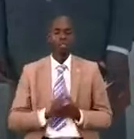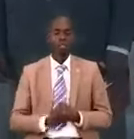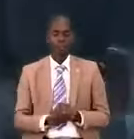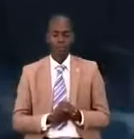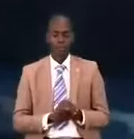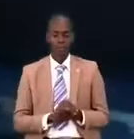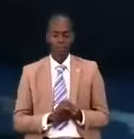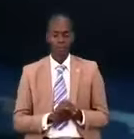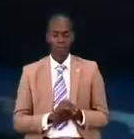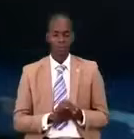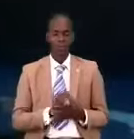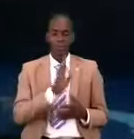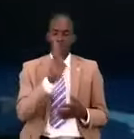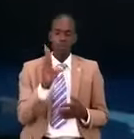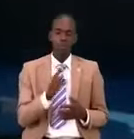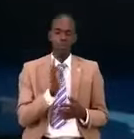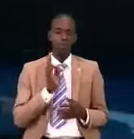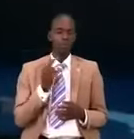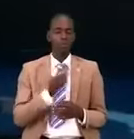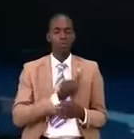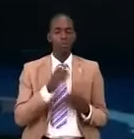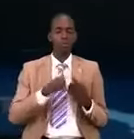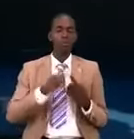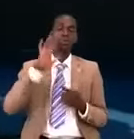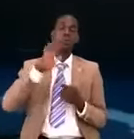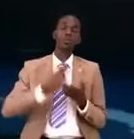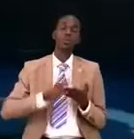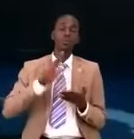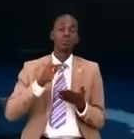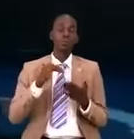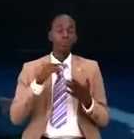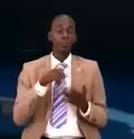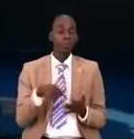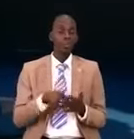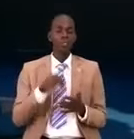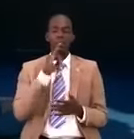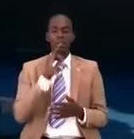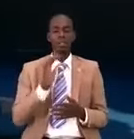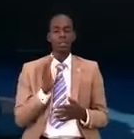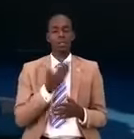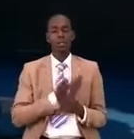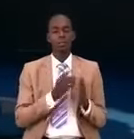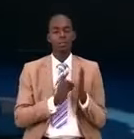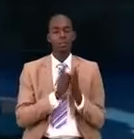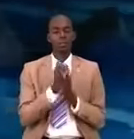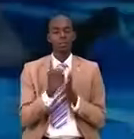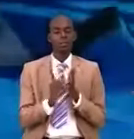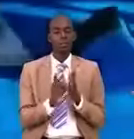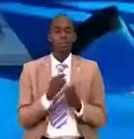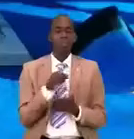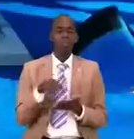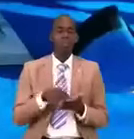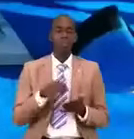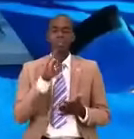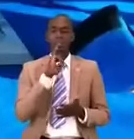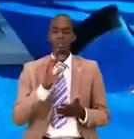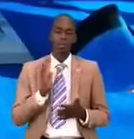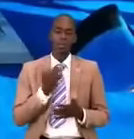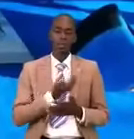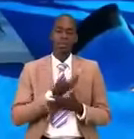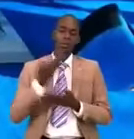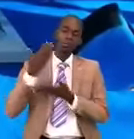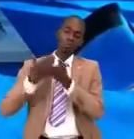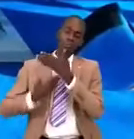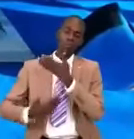heure et c'est notre génération les angles ne peut pas le faire pour nous Paul pierre